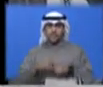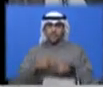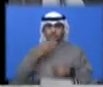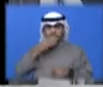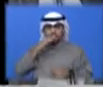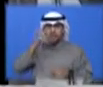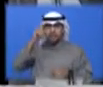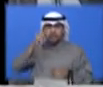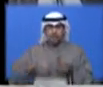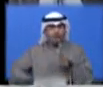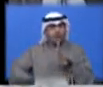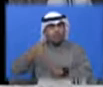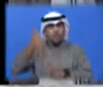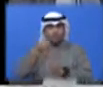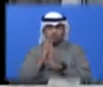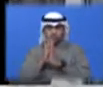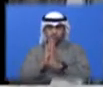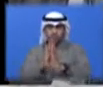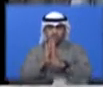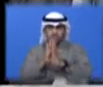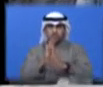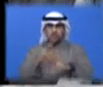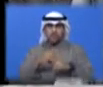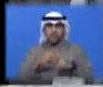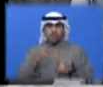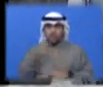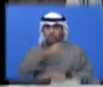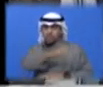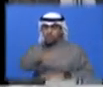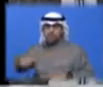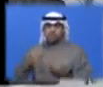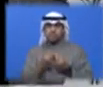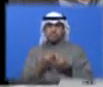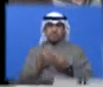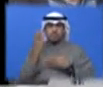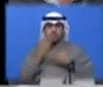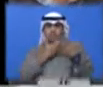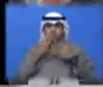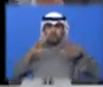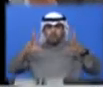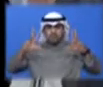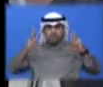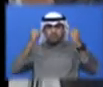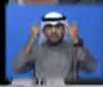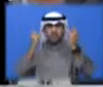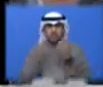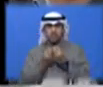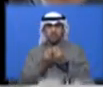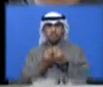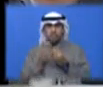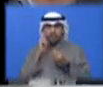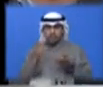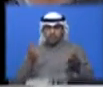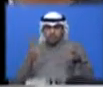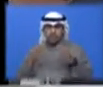الكويت تعتبر شريكا مهما للأونروا باستمرار دعمها لبناء العديد من المدارس والمشاريع في غزة، كما أننا نعتمد على